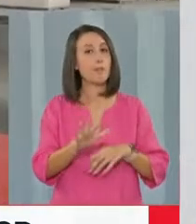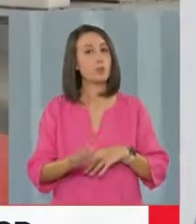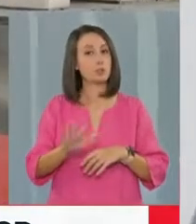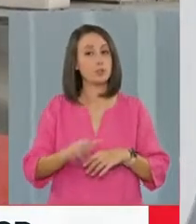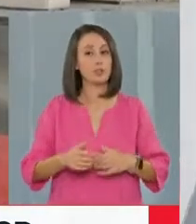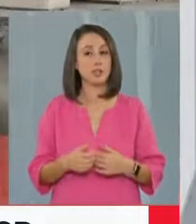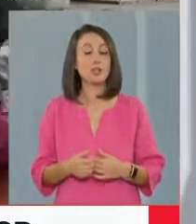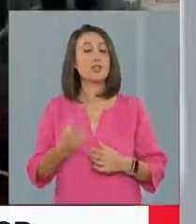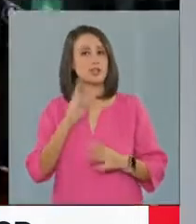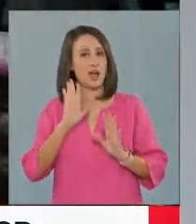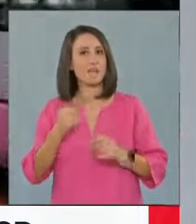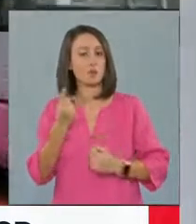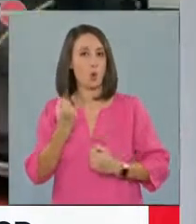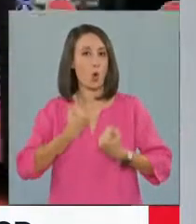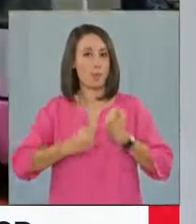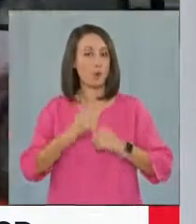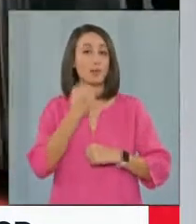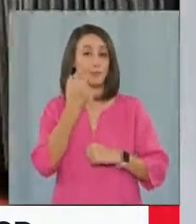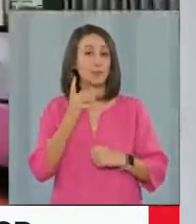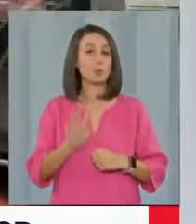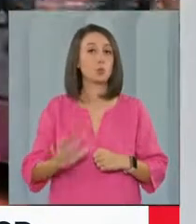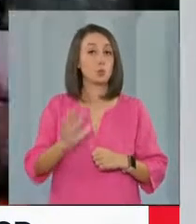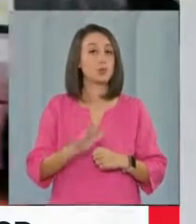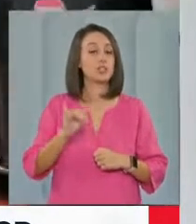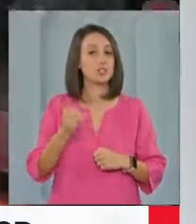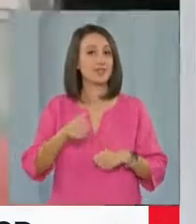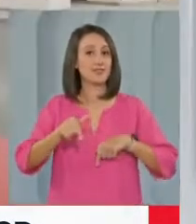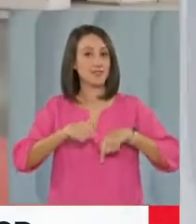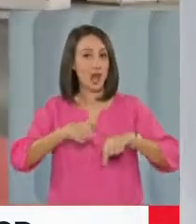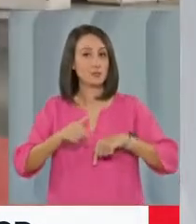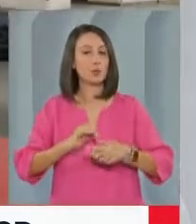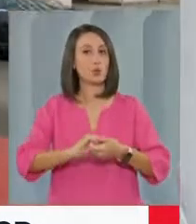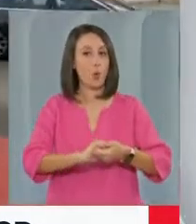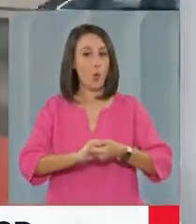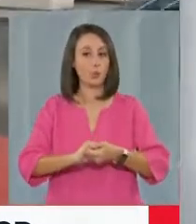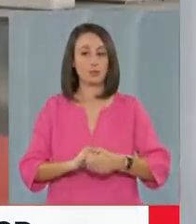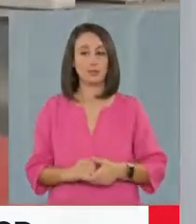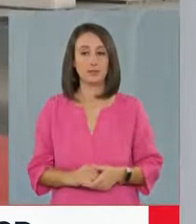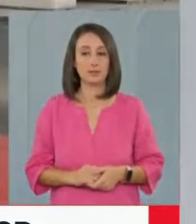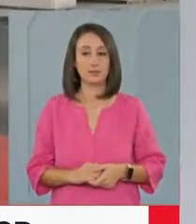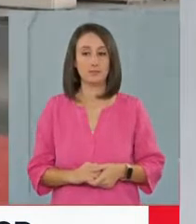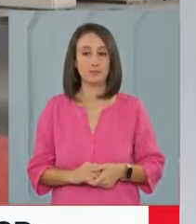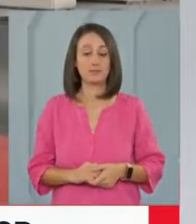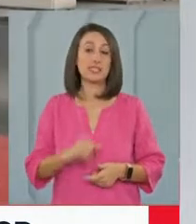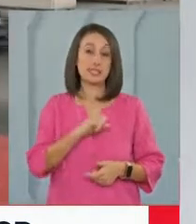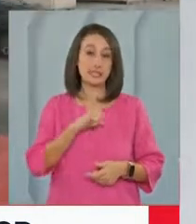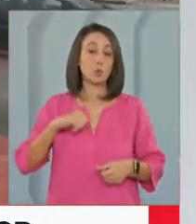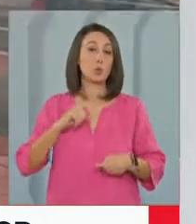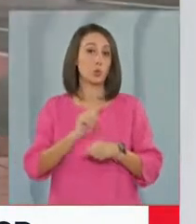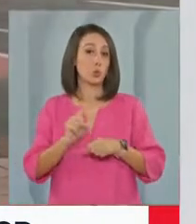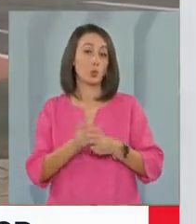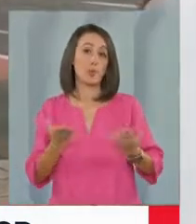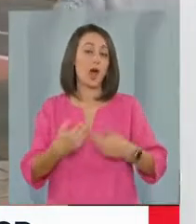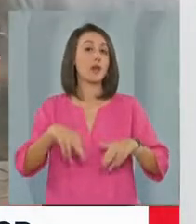bunurile publice, să avem o conduită atunci când suntem în public, chiar și în mijloacele de transport public. Singurul lucru pe care noi